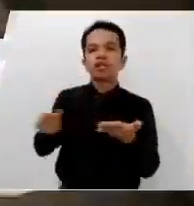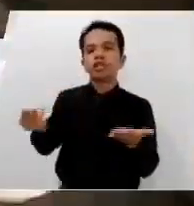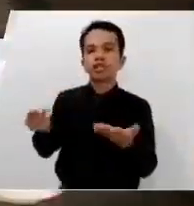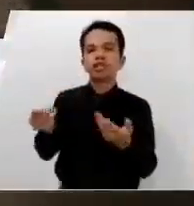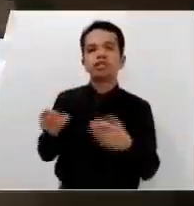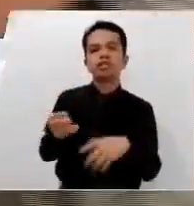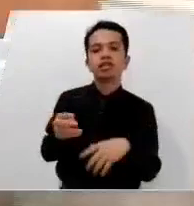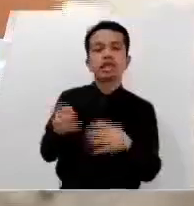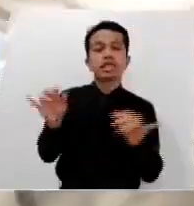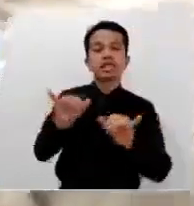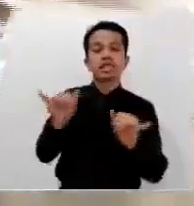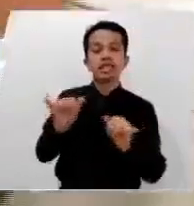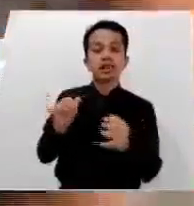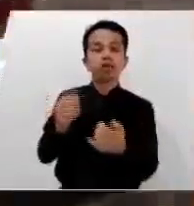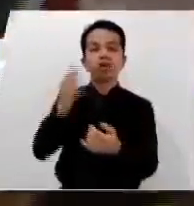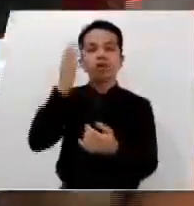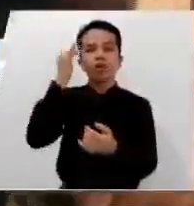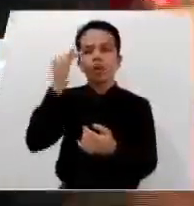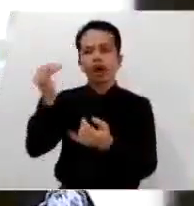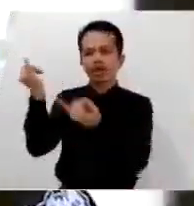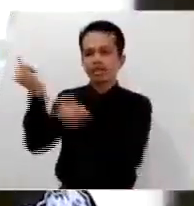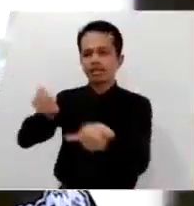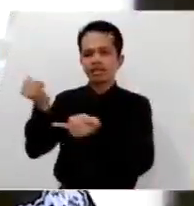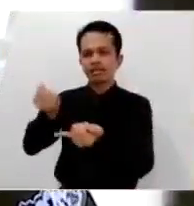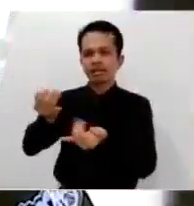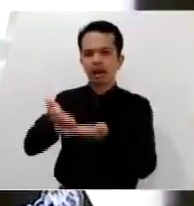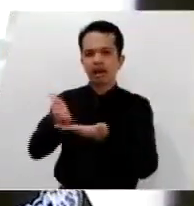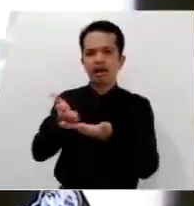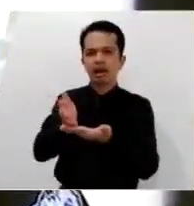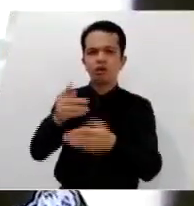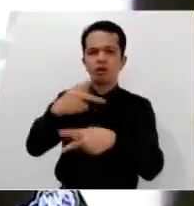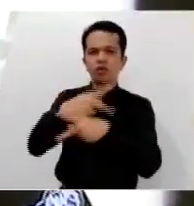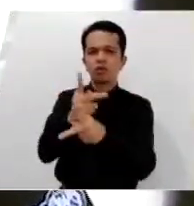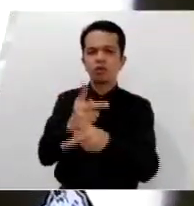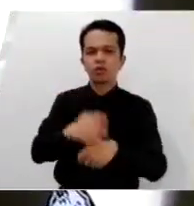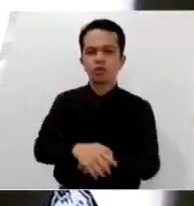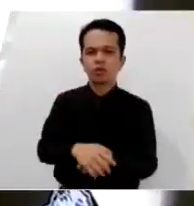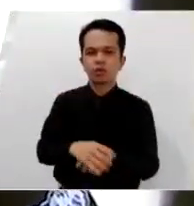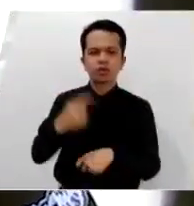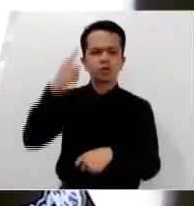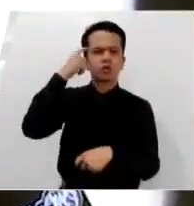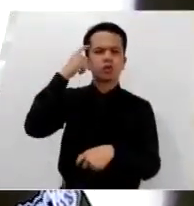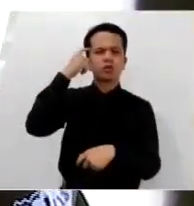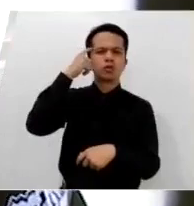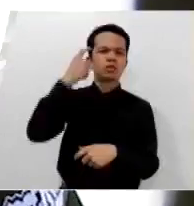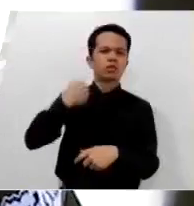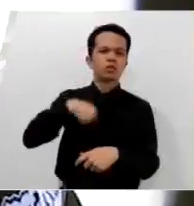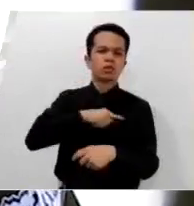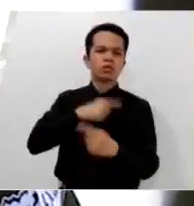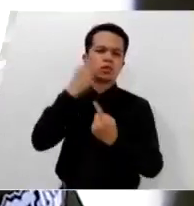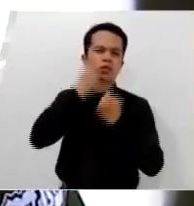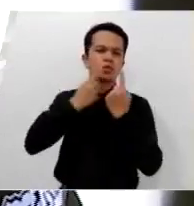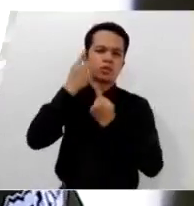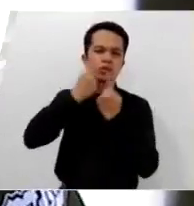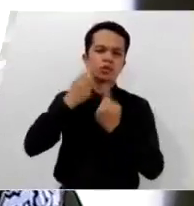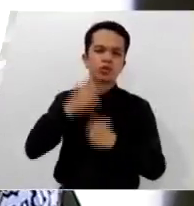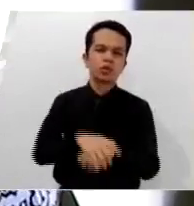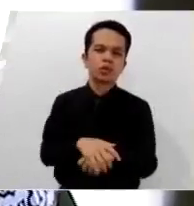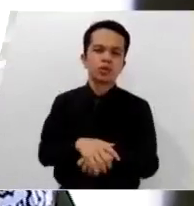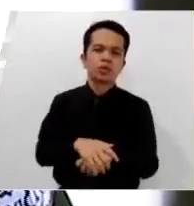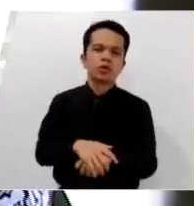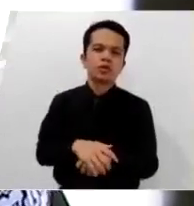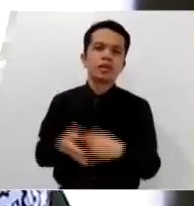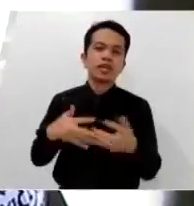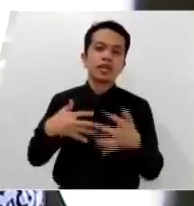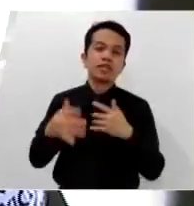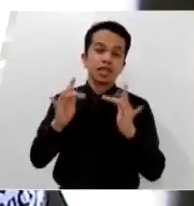ito nakararating sa mga illegal na gumagawa? Nakakatapagtaka kanina po na mention, pati sa mga online na